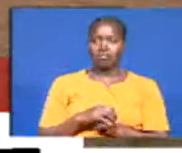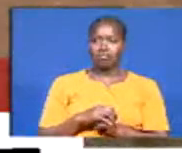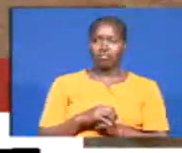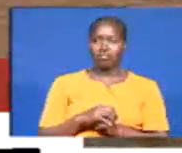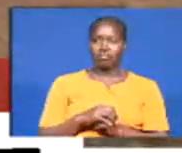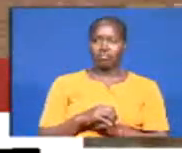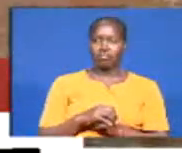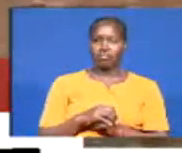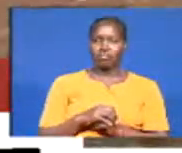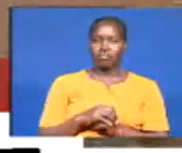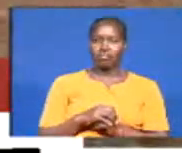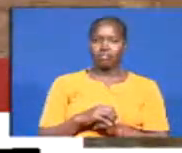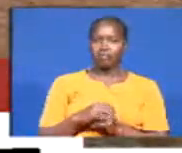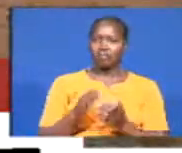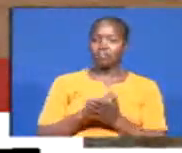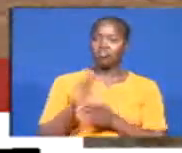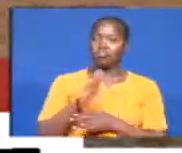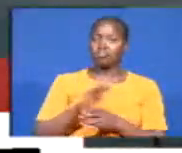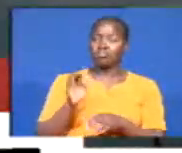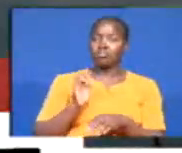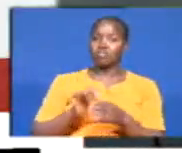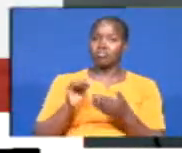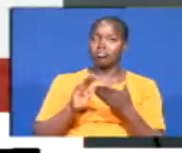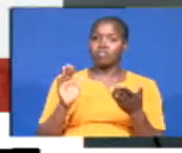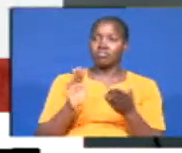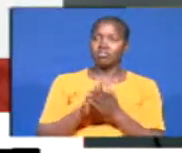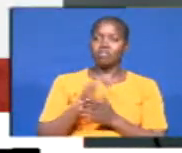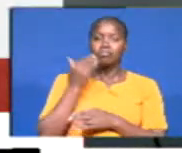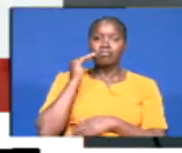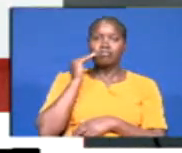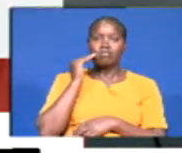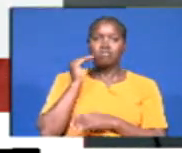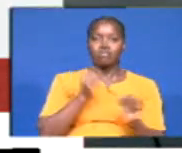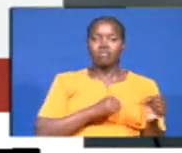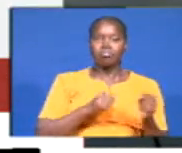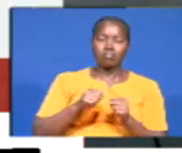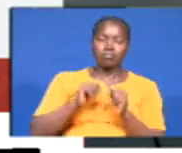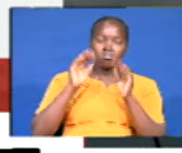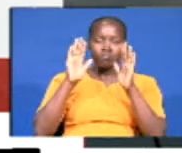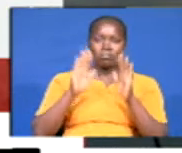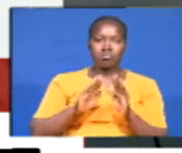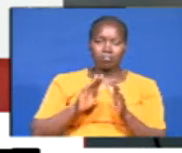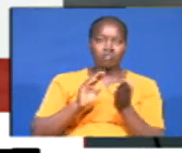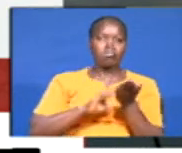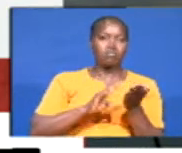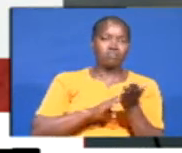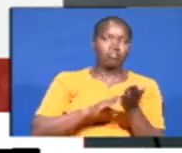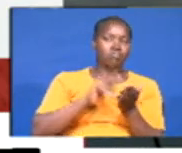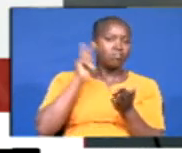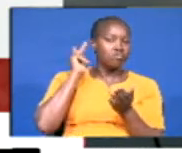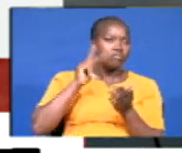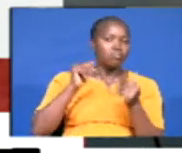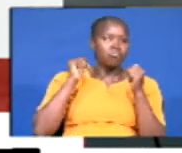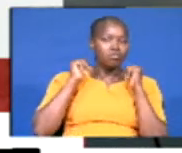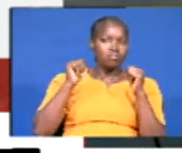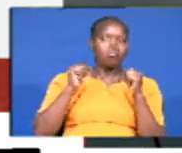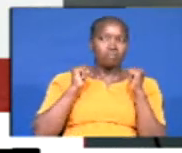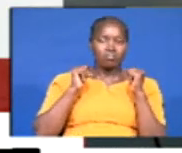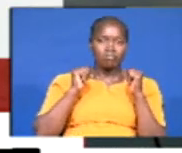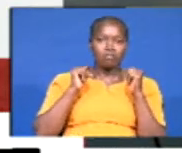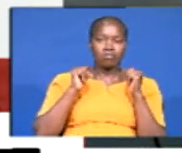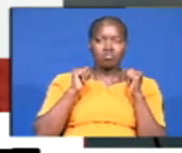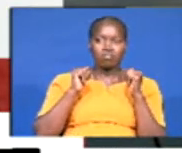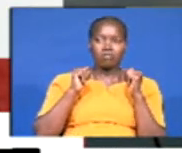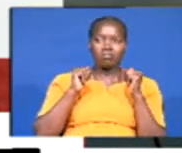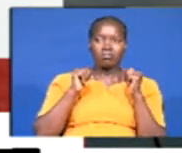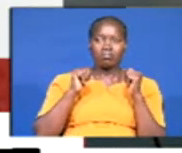Maeneo ambayo huenda yakaathirika ni pamoja na Siaya, Homa Bay, Kisumu, Migori, Kisii na Nyamira, ambayo yanapatikana